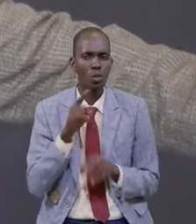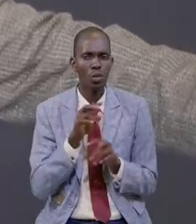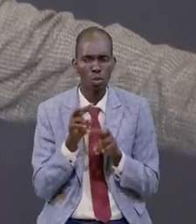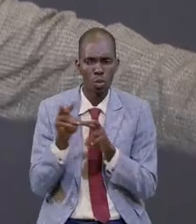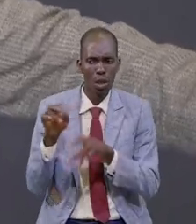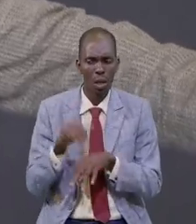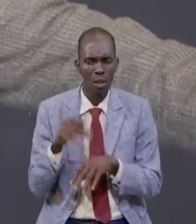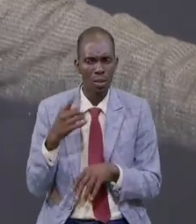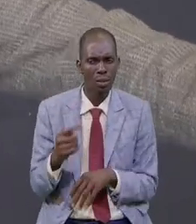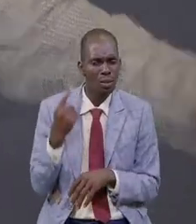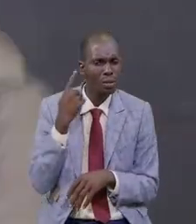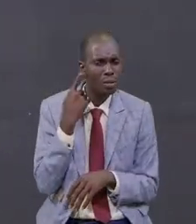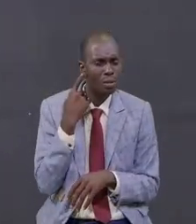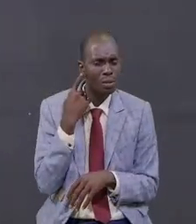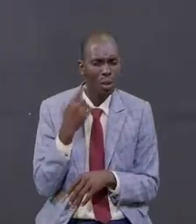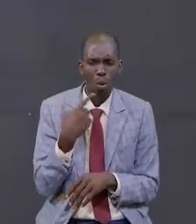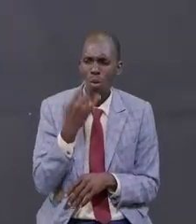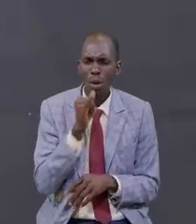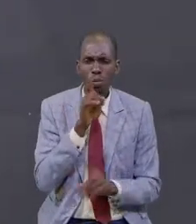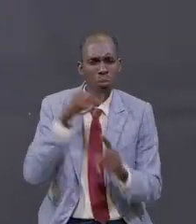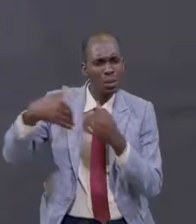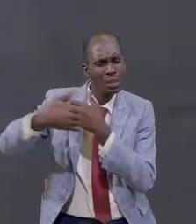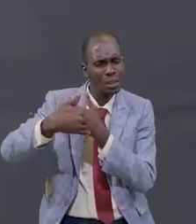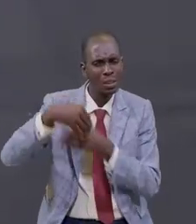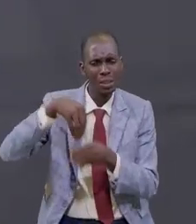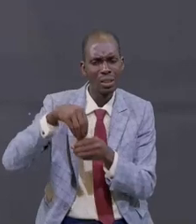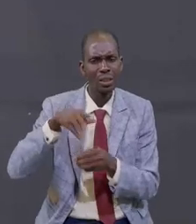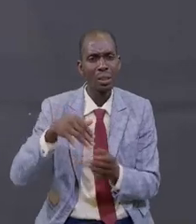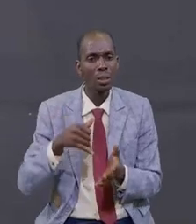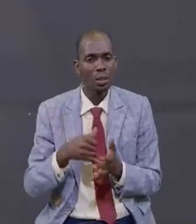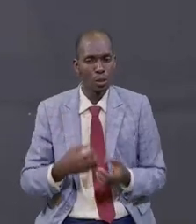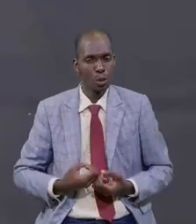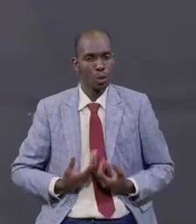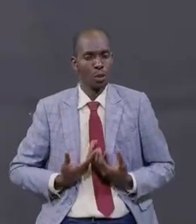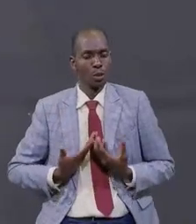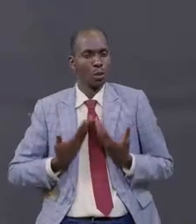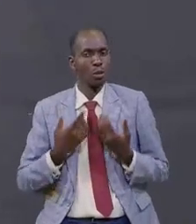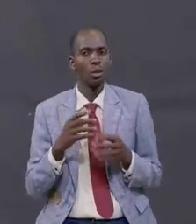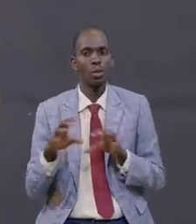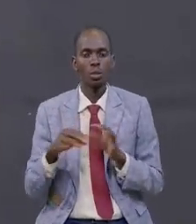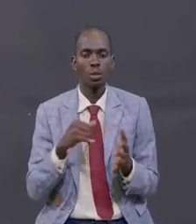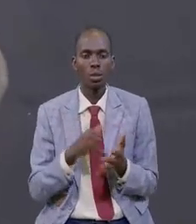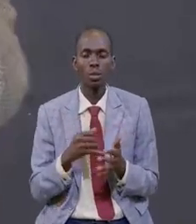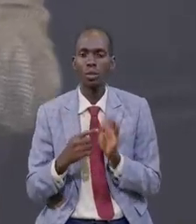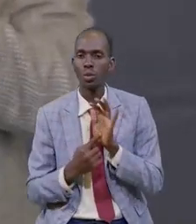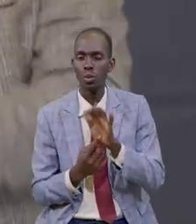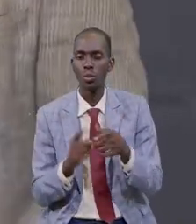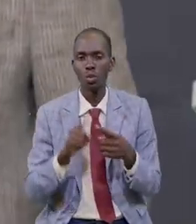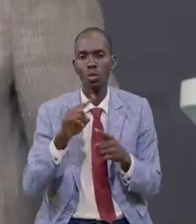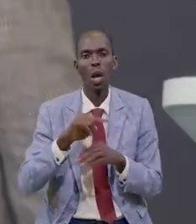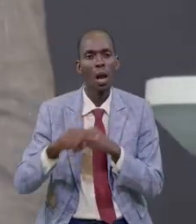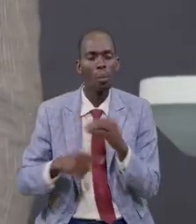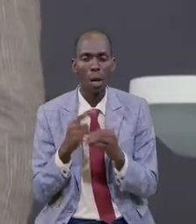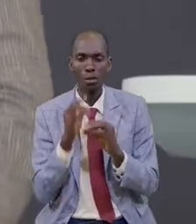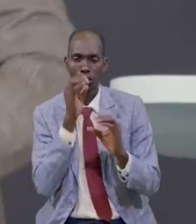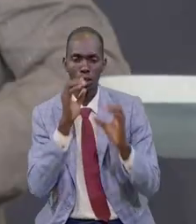tu regardes du côté qui parle là-bas et ça te fascine est-ce que ça ne te dit pas quelque chose sur la communication dans la